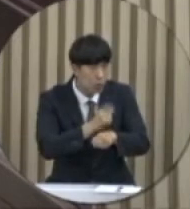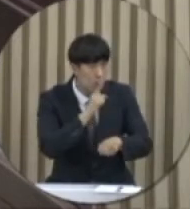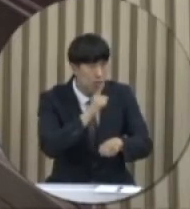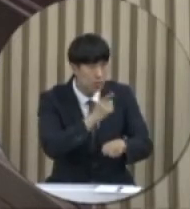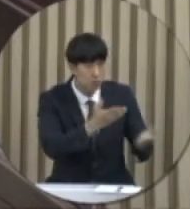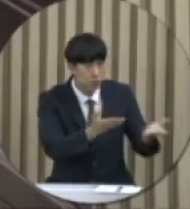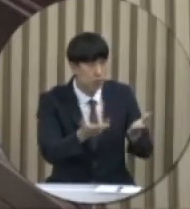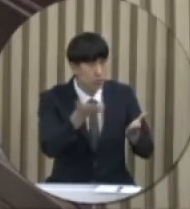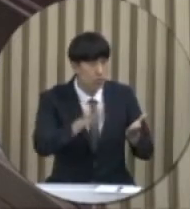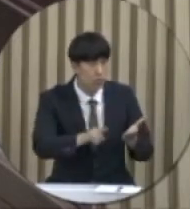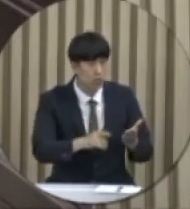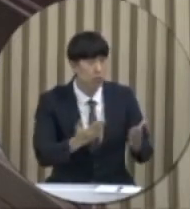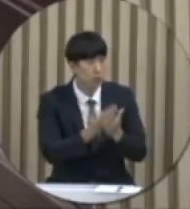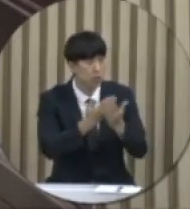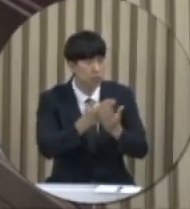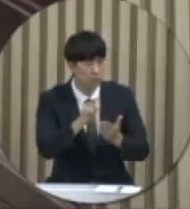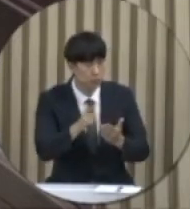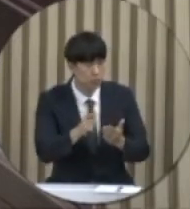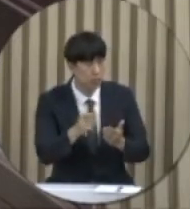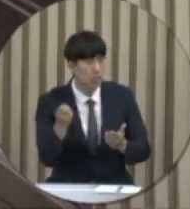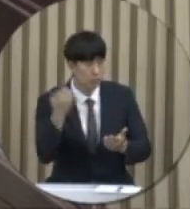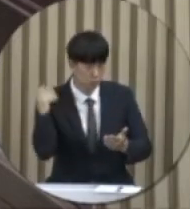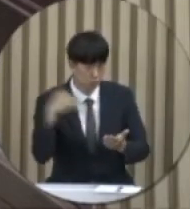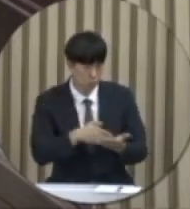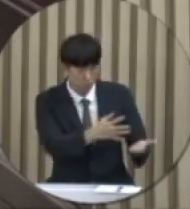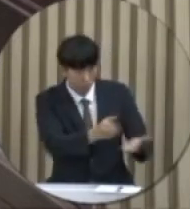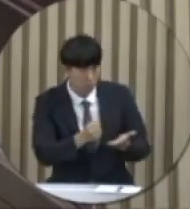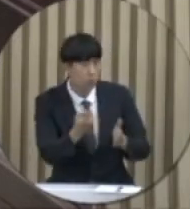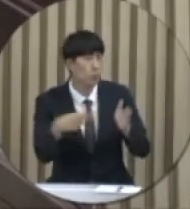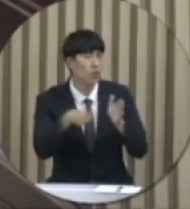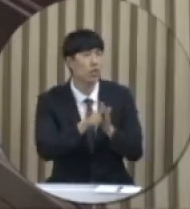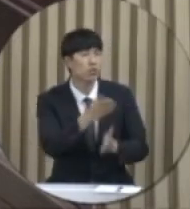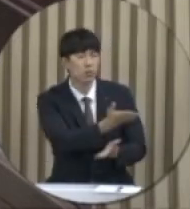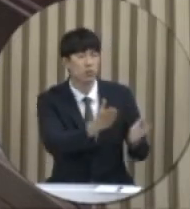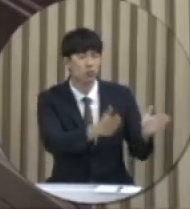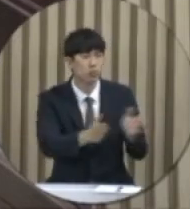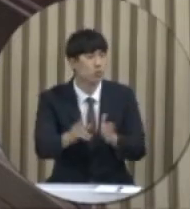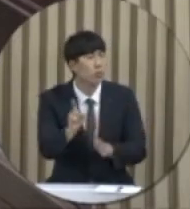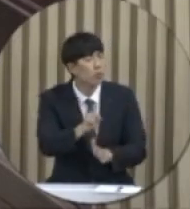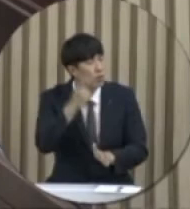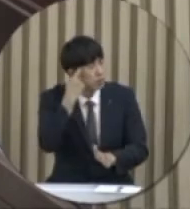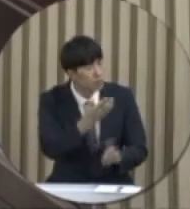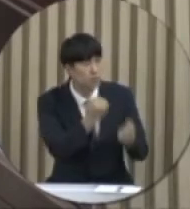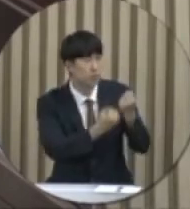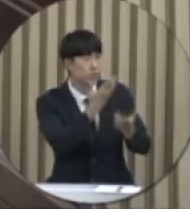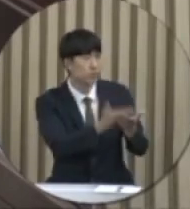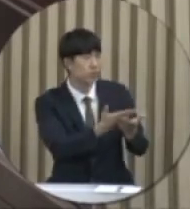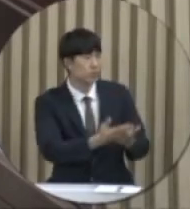환수를 하기 위해서 우리 시는 어떤 행위를 했는지 좀 설명 좀 부탁드리겠습니다.